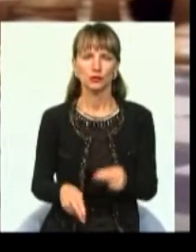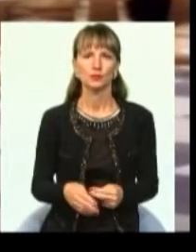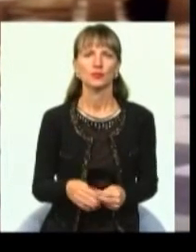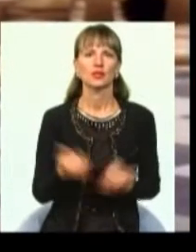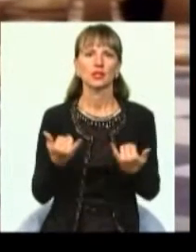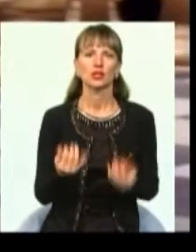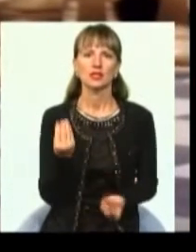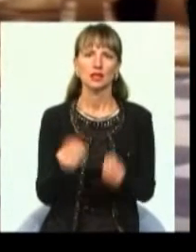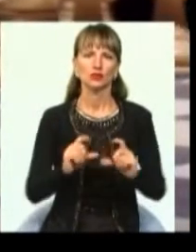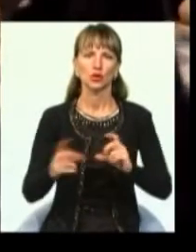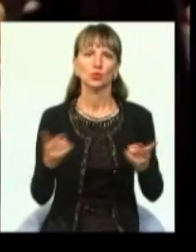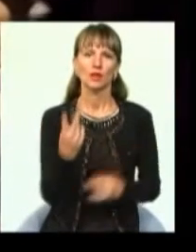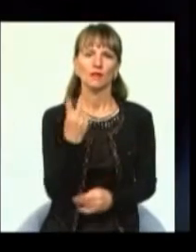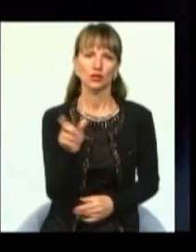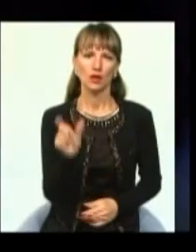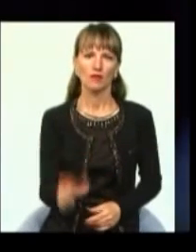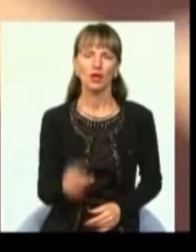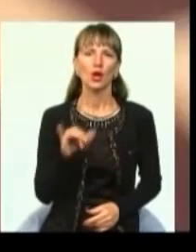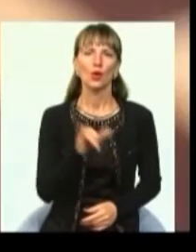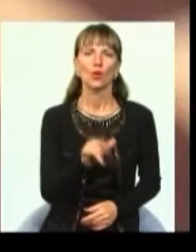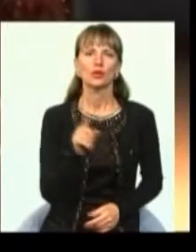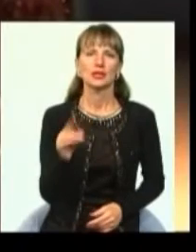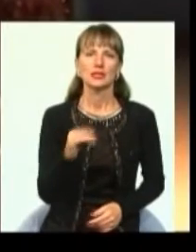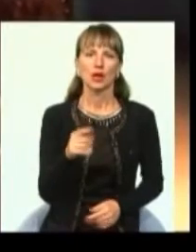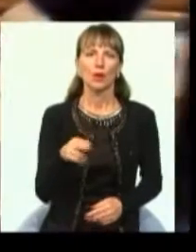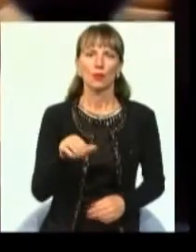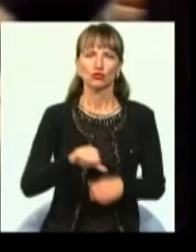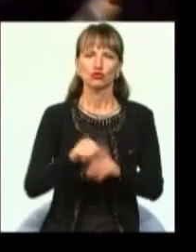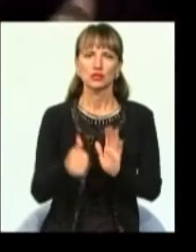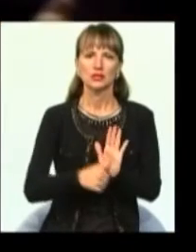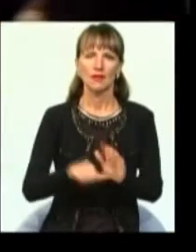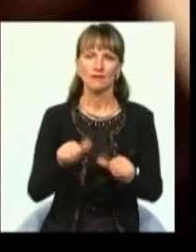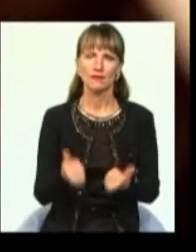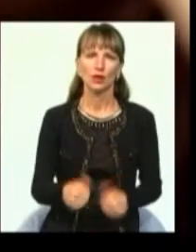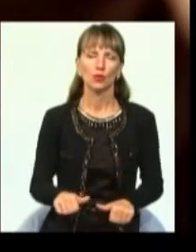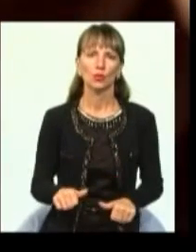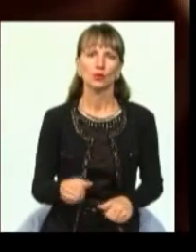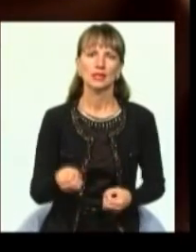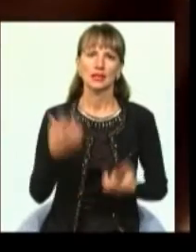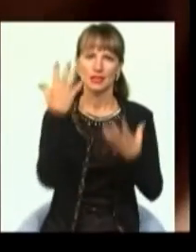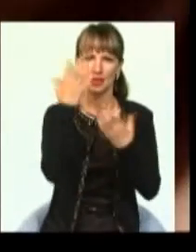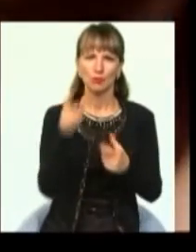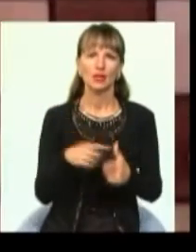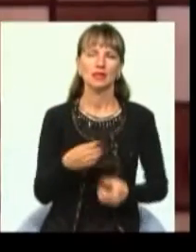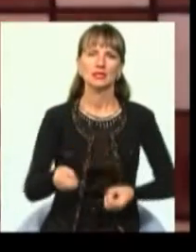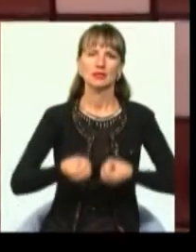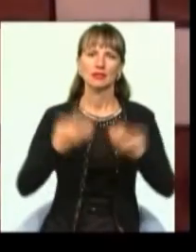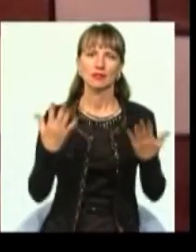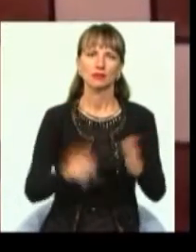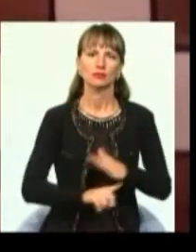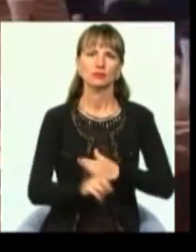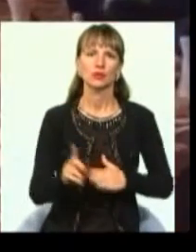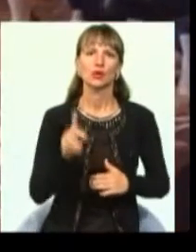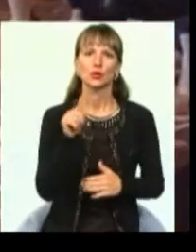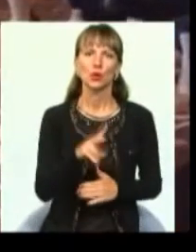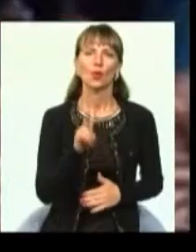гри у шахи потрібно двоє гравців, і у кожного із них по 16 фігурок – темних або світлих. Починає гру той, у кого світлі